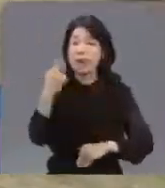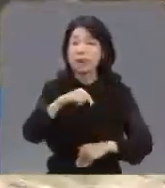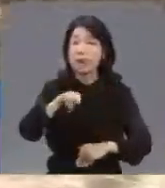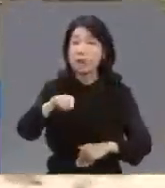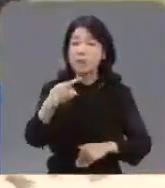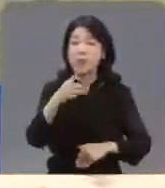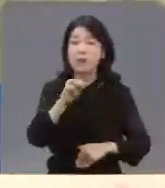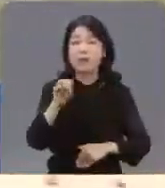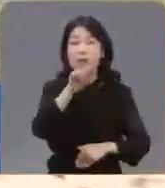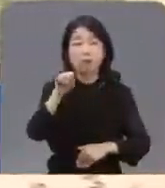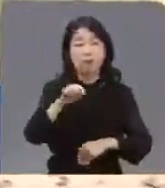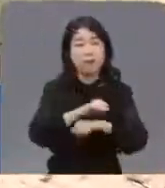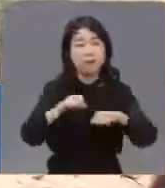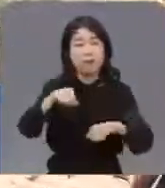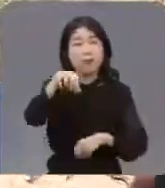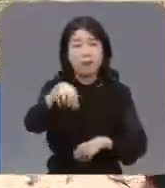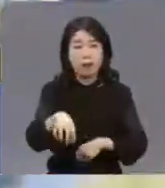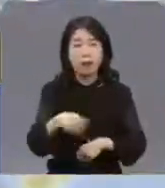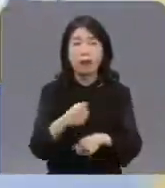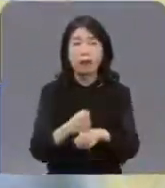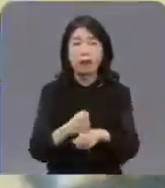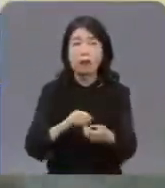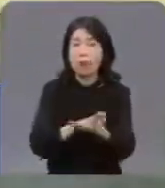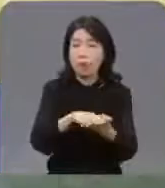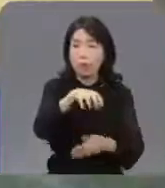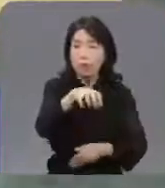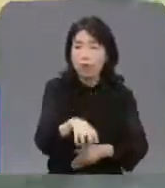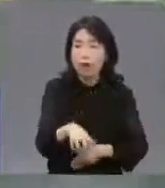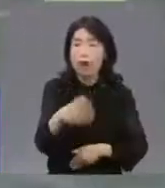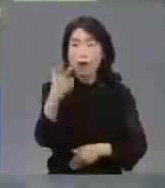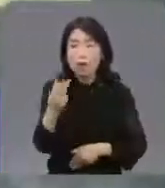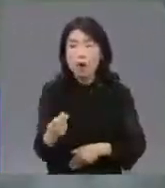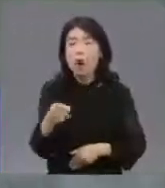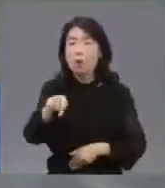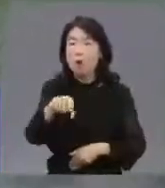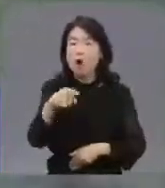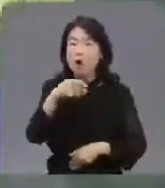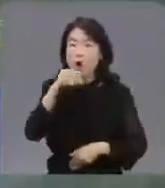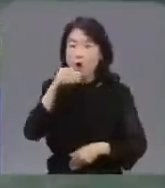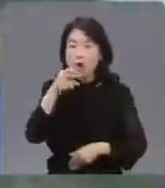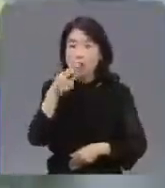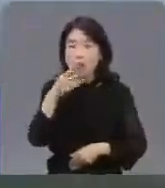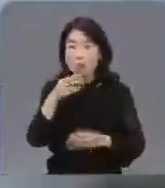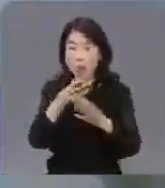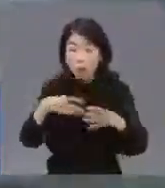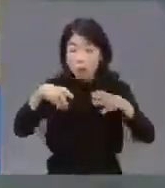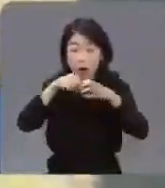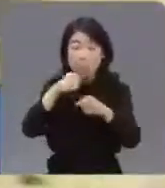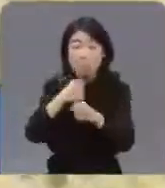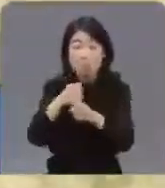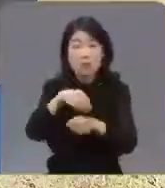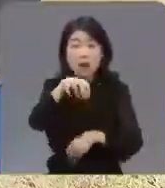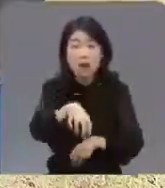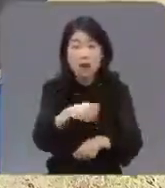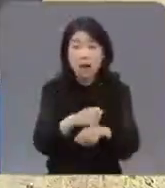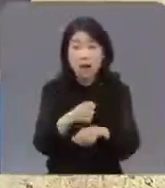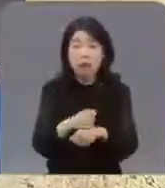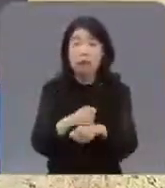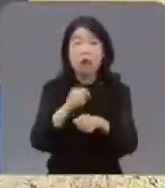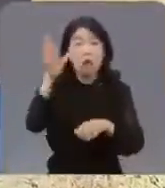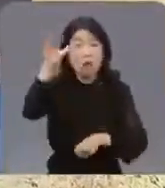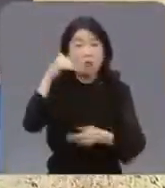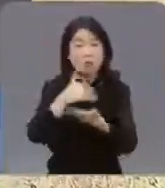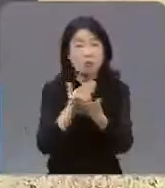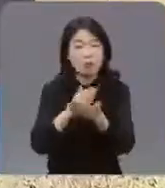제곱미터 규모로 조성되고 놀이터와 패 변 봉투 암 등의 설치되며 현종 별로 이용할 수 있는 공간도 분리 할